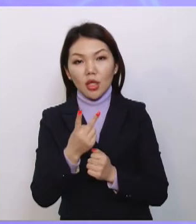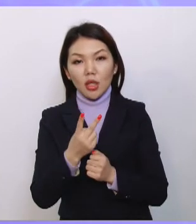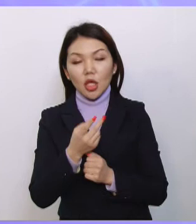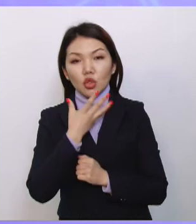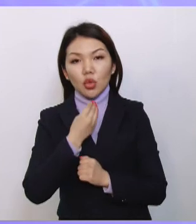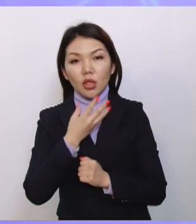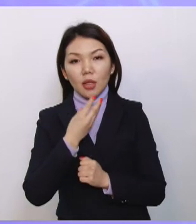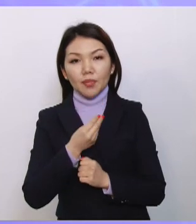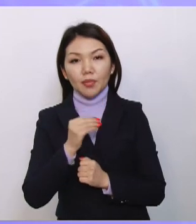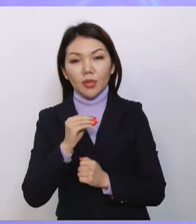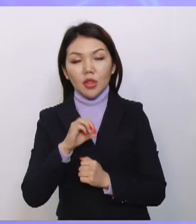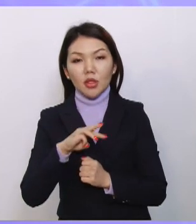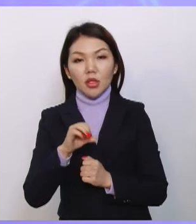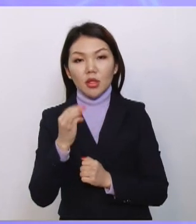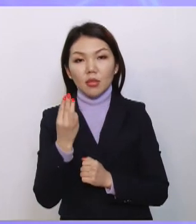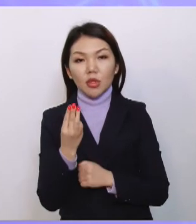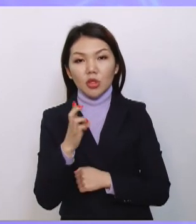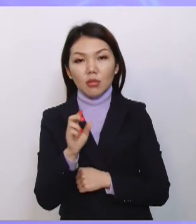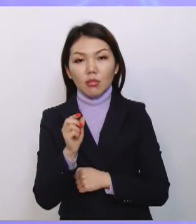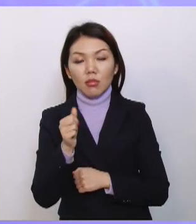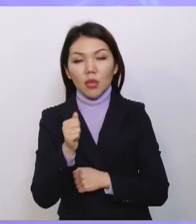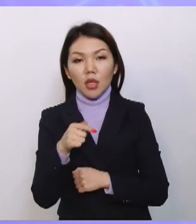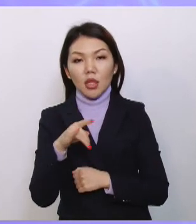Чоң атамдын жемиш багы бар.